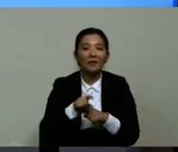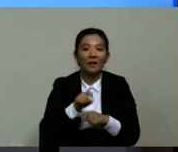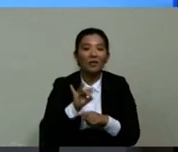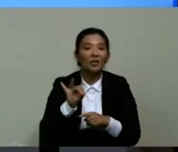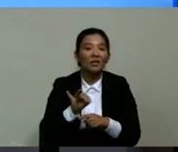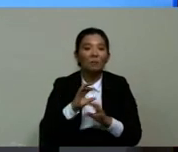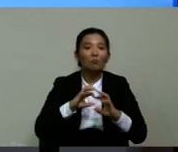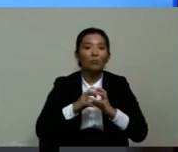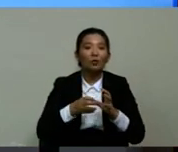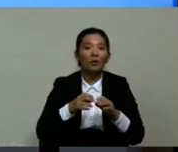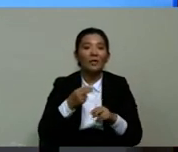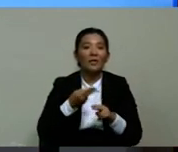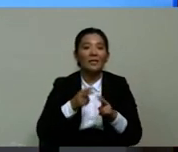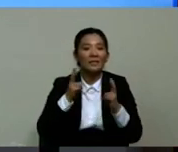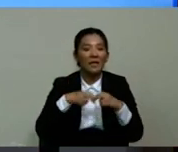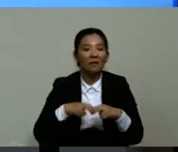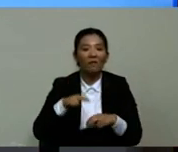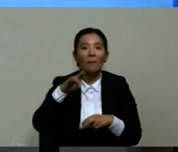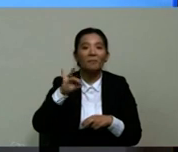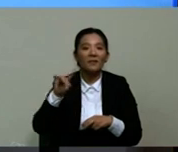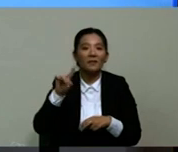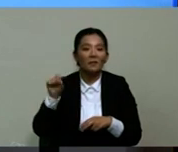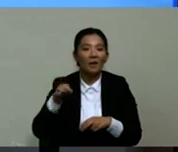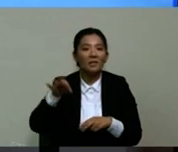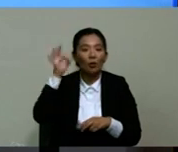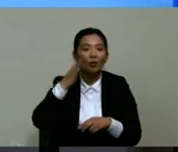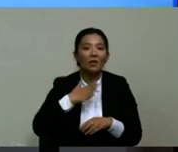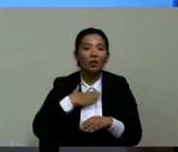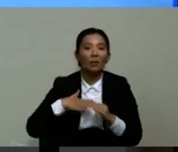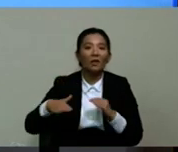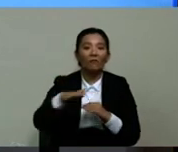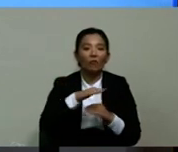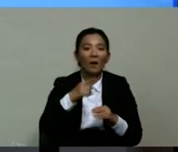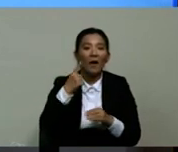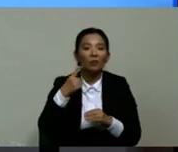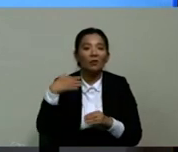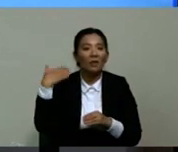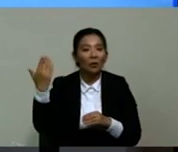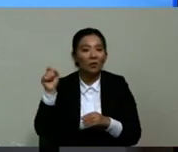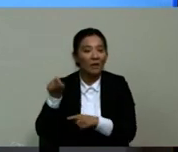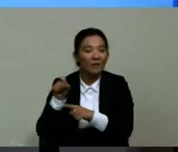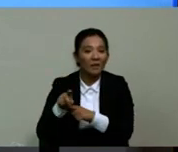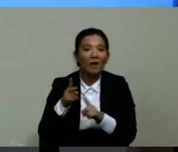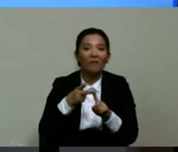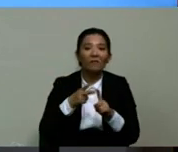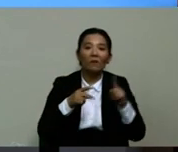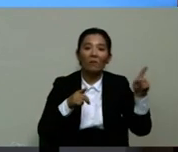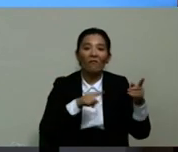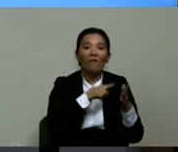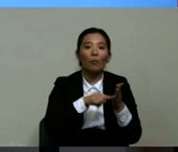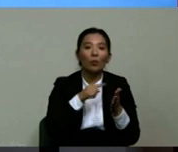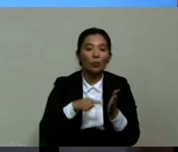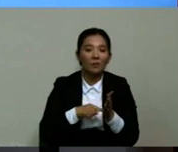из международных исследований ПИЗА. Вспомним нашу платформу. С одной стороны у нас задание, с другой –